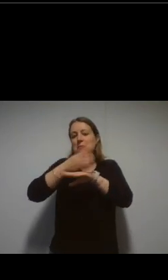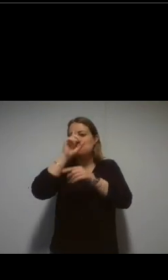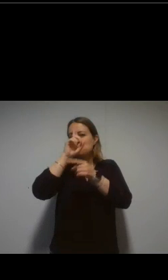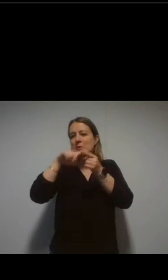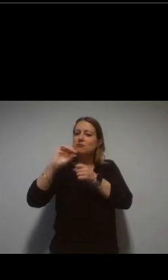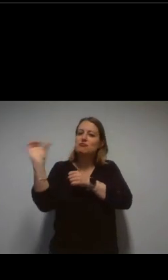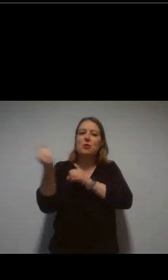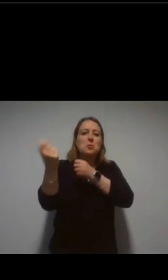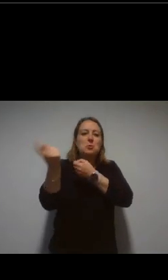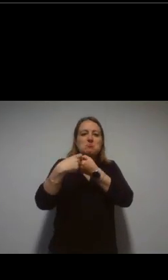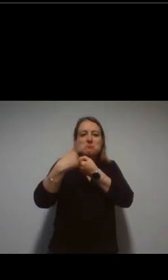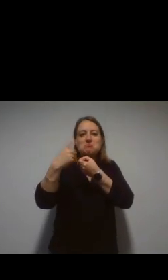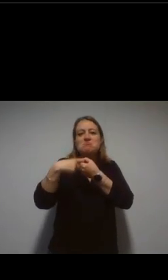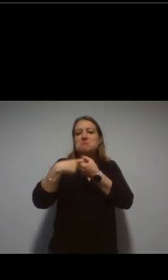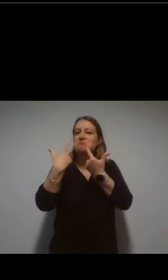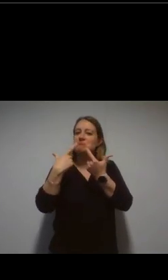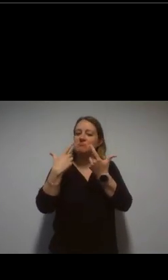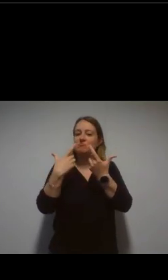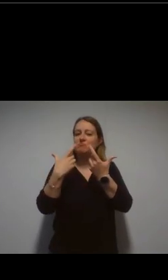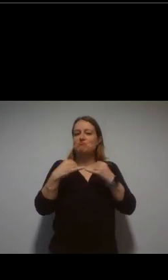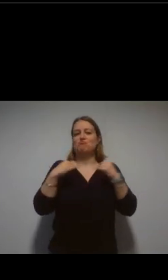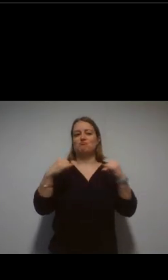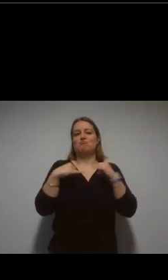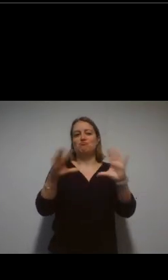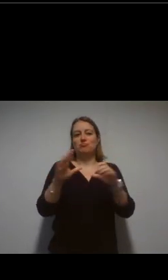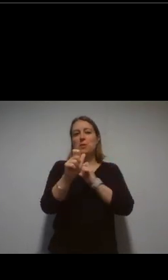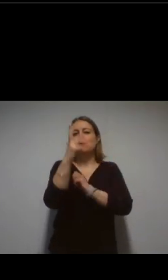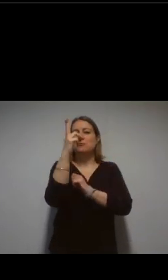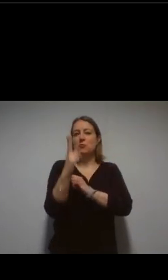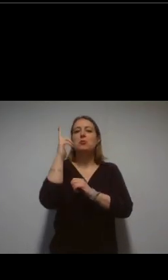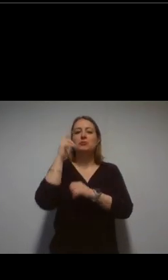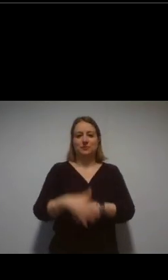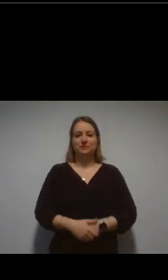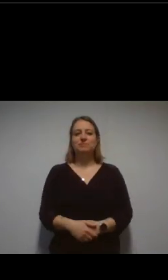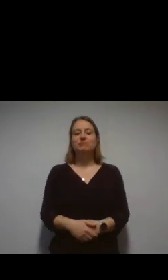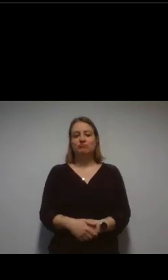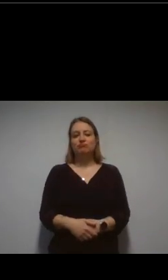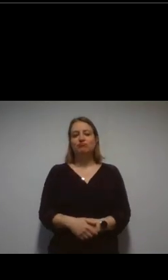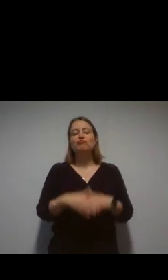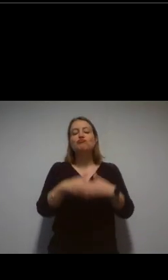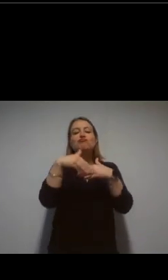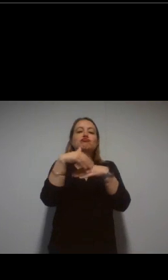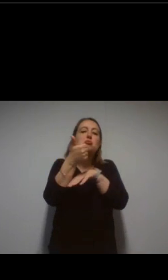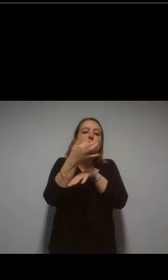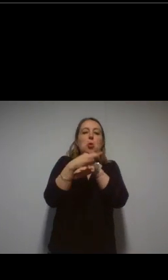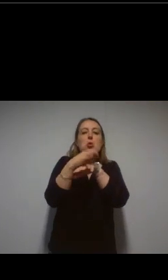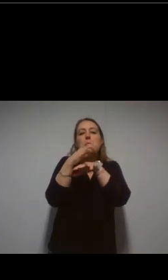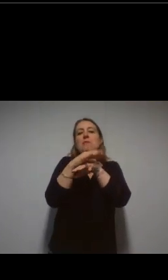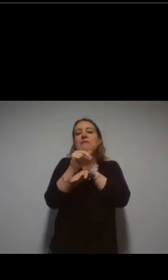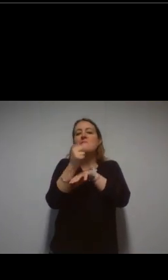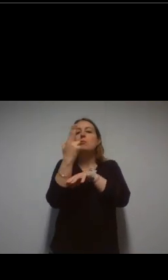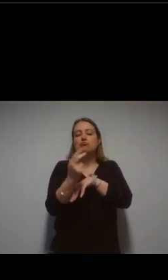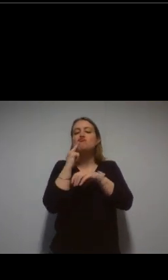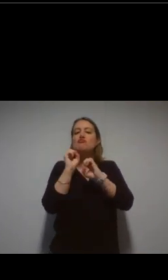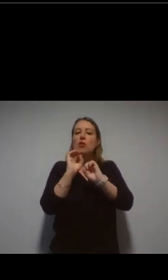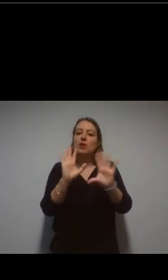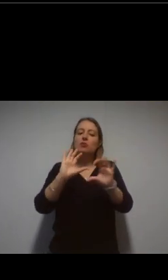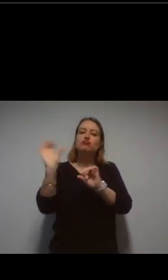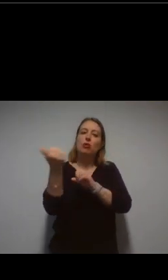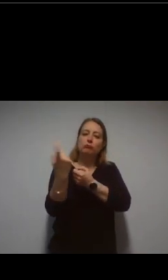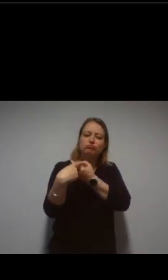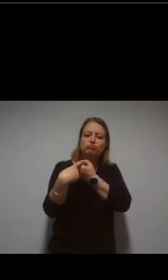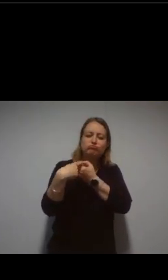d'arriver tranquillement avant de commencer. Et puis, on commencera dans une petite minute le temps de laisser à tout le monde le temps